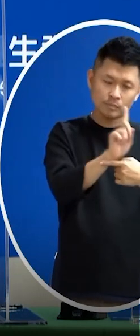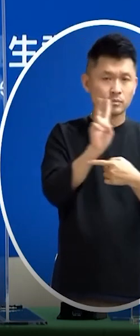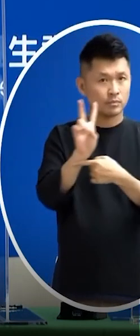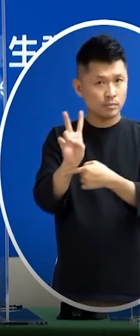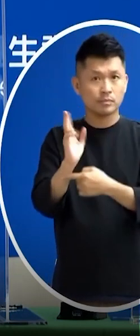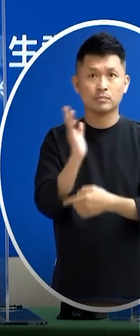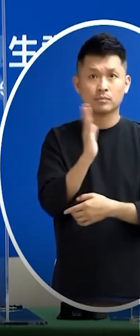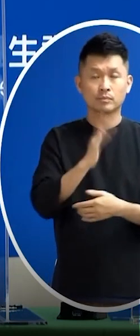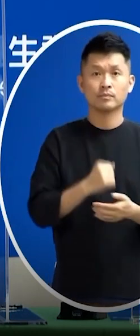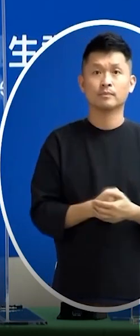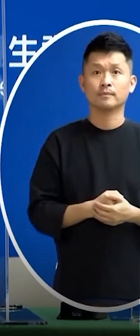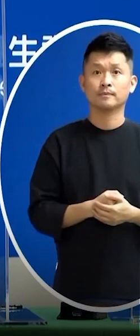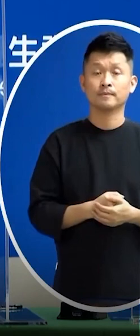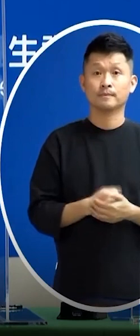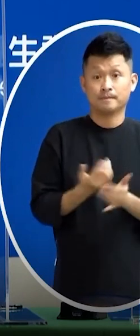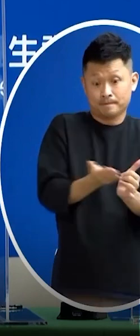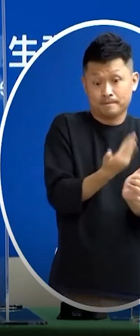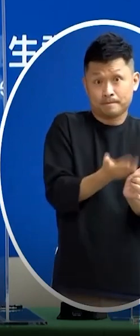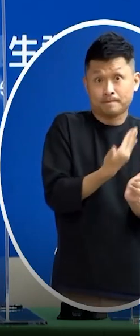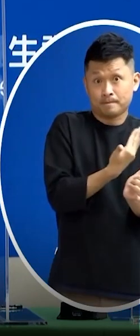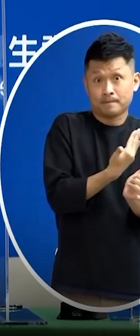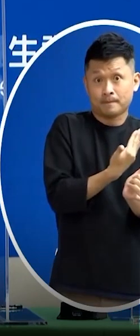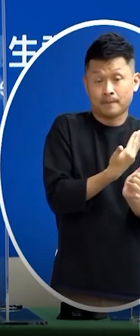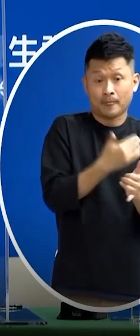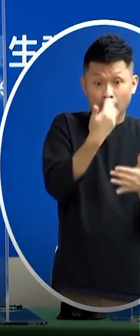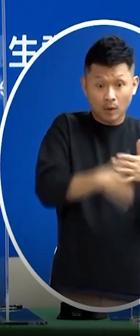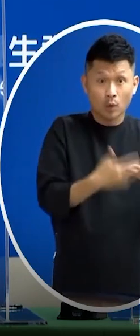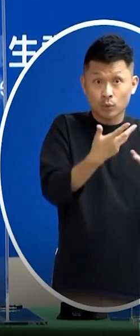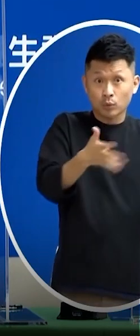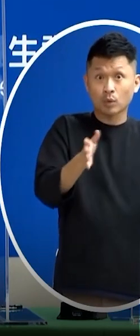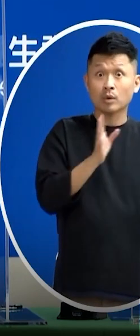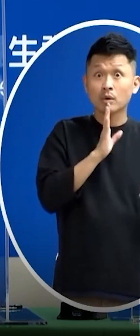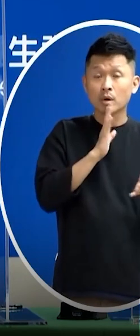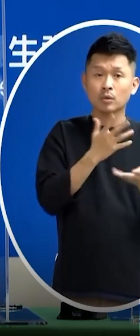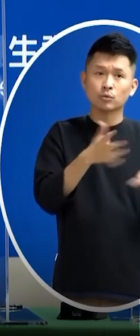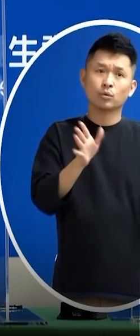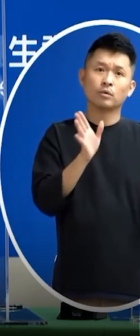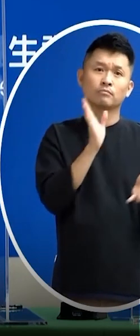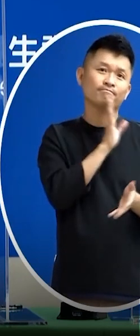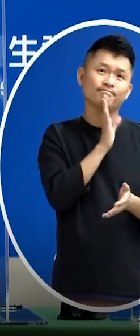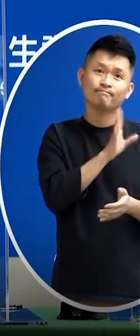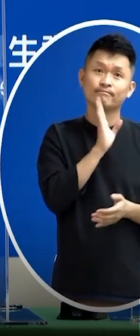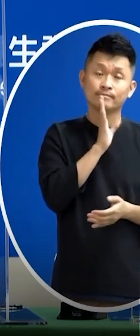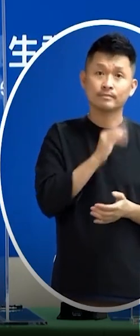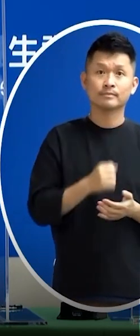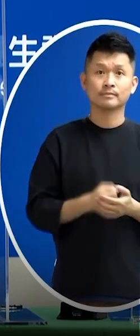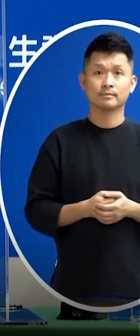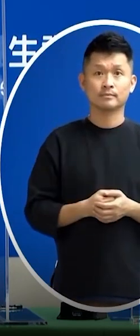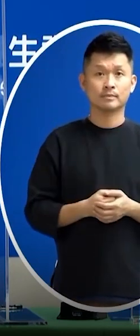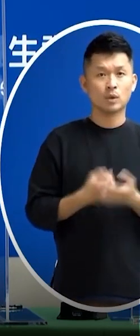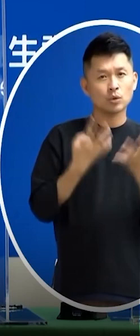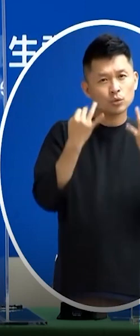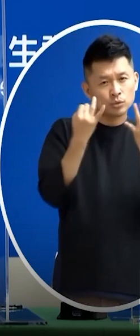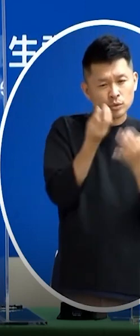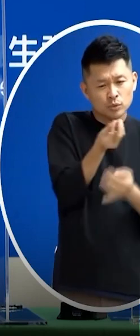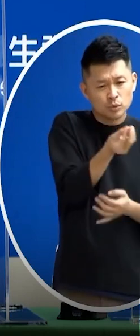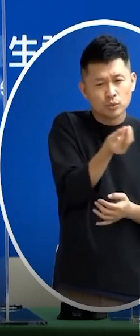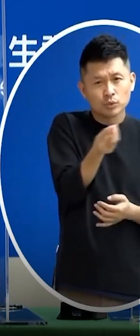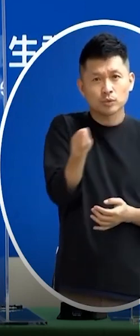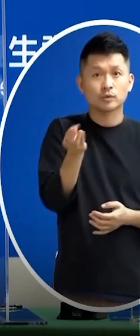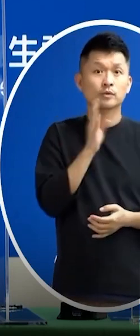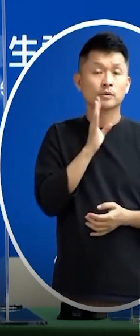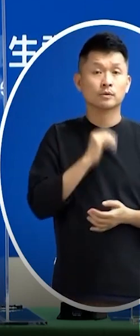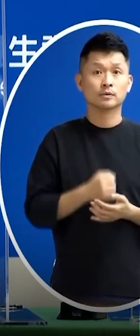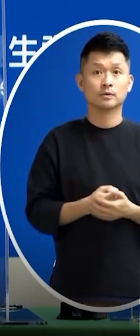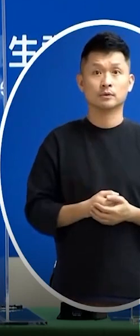地区里面反而北部的剩余量还稍微多，虽然这多的是没什么意义，因为它那个数值很小，所以还没有